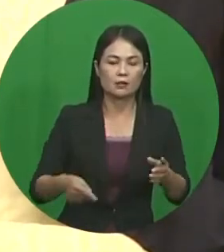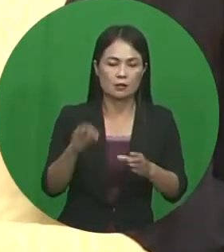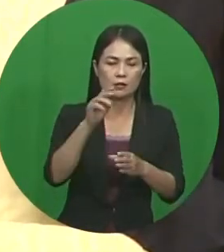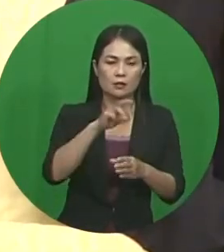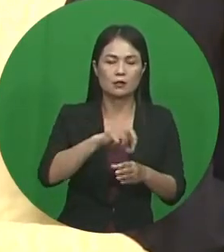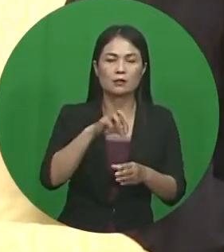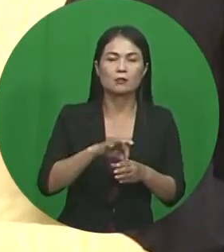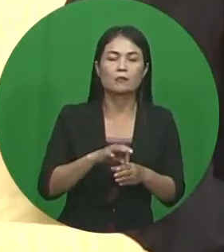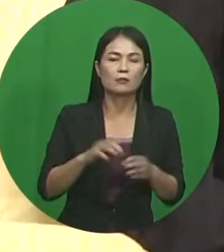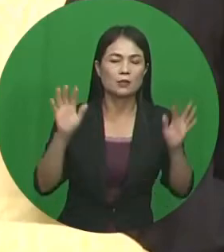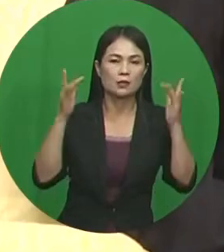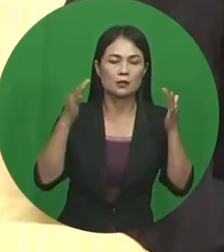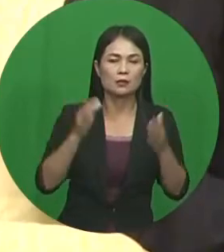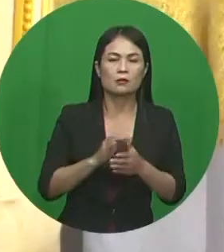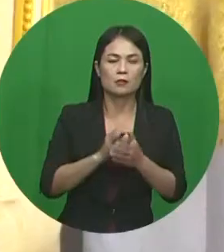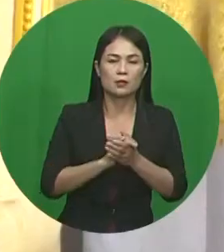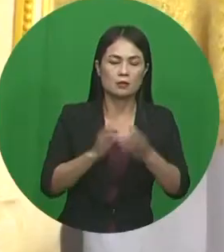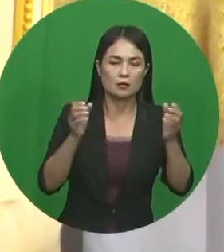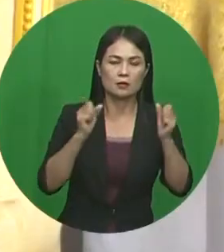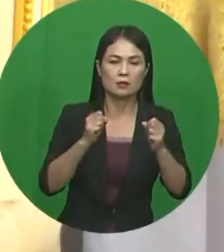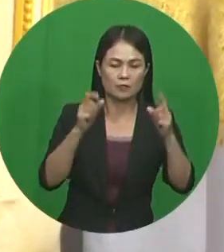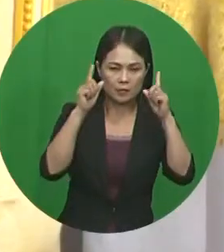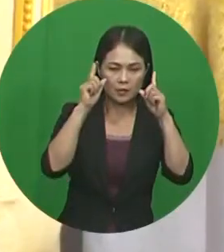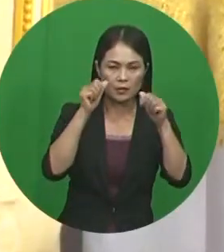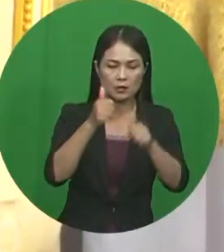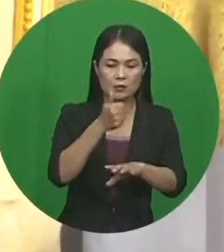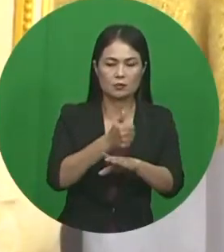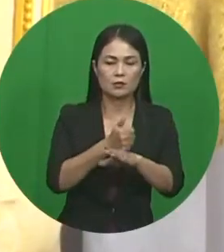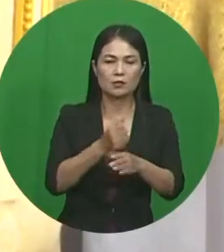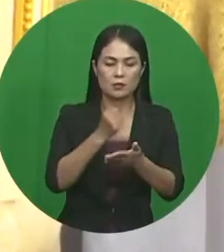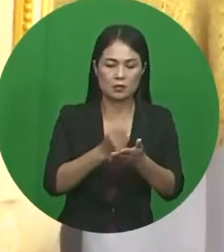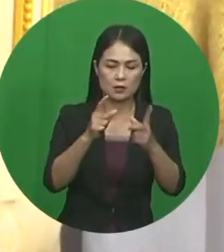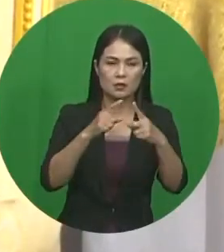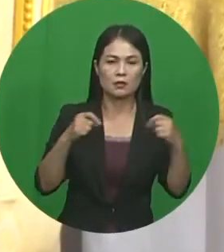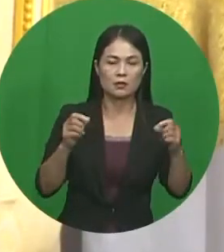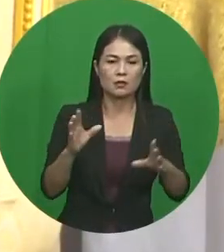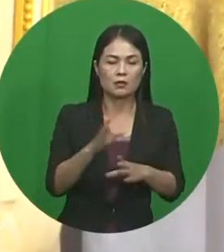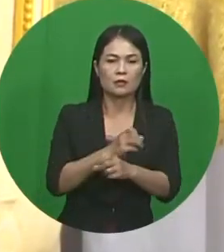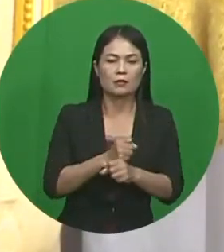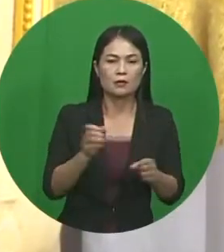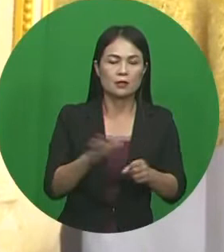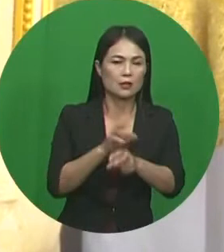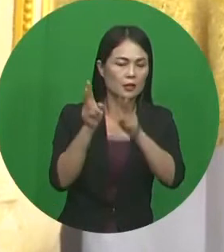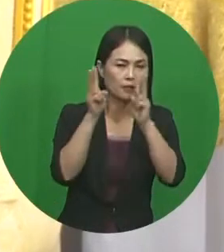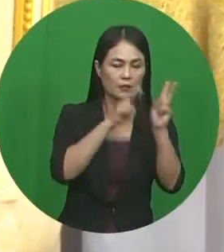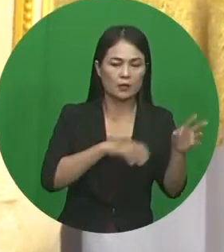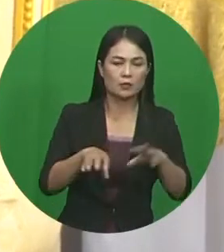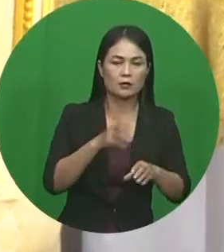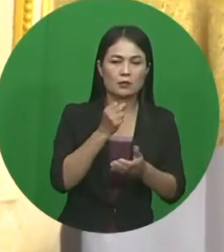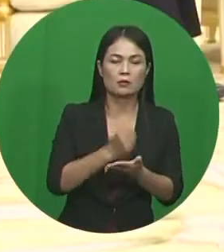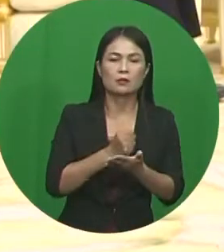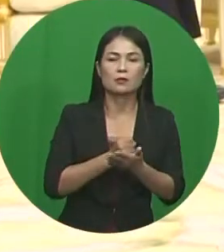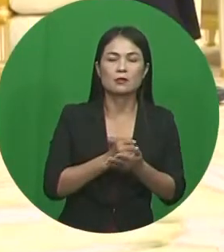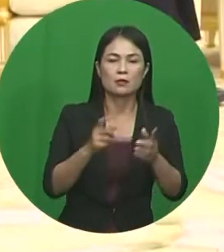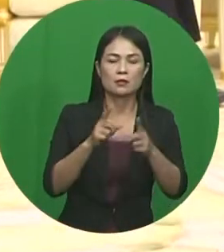អបអរស្វាគមន៍យ៉ាងកក់ក្ដៅចំពោះឯកឧត្តមឯកអគ្គរដ្ឋទូតជប៉ុនដែលបានអញ្ជើញមកបំពេញបេសកកម្មការទូត